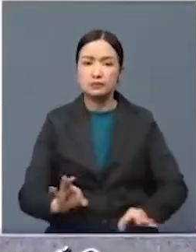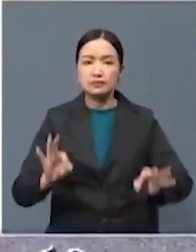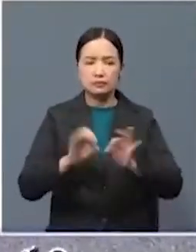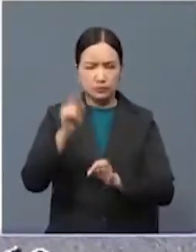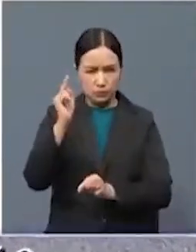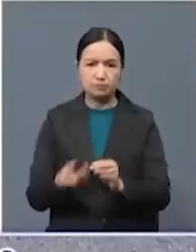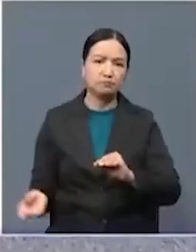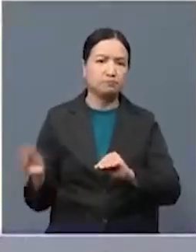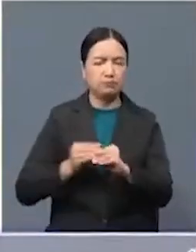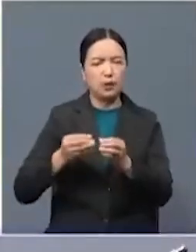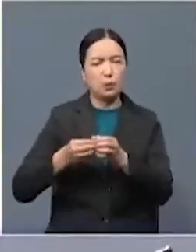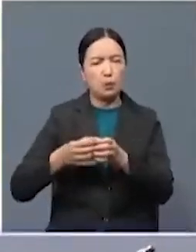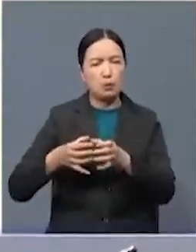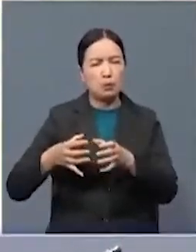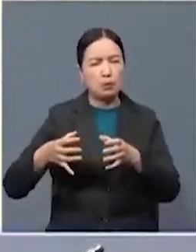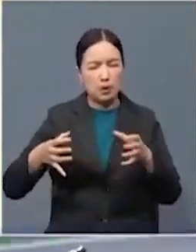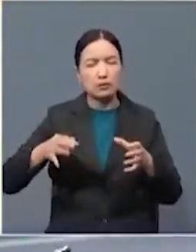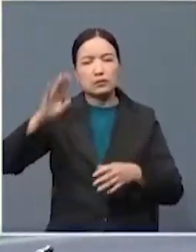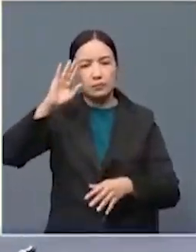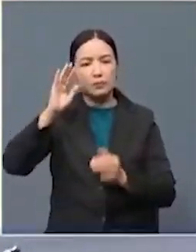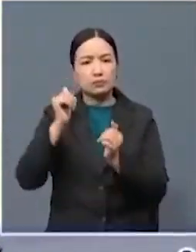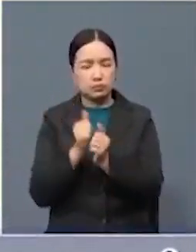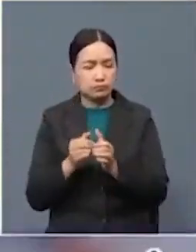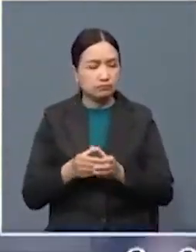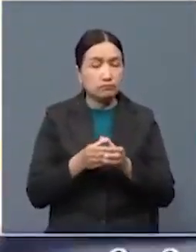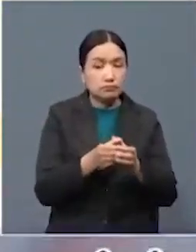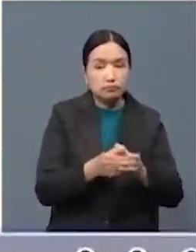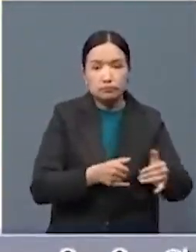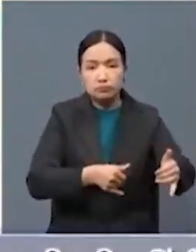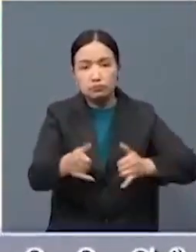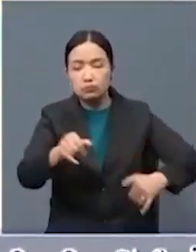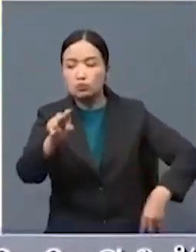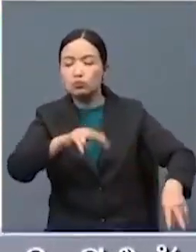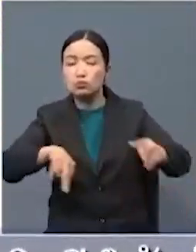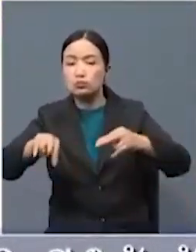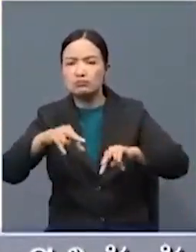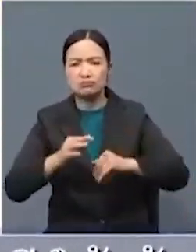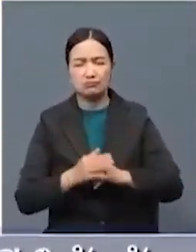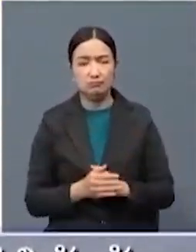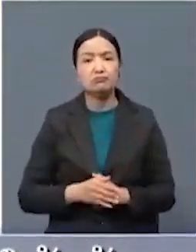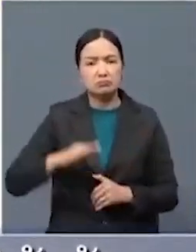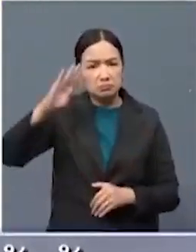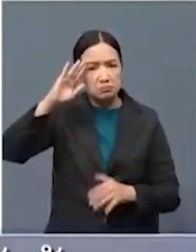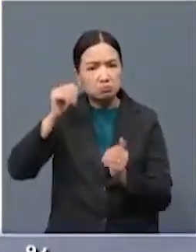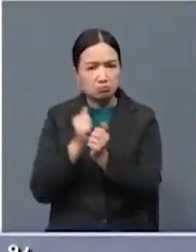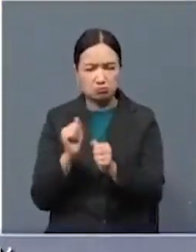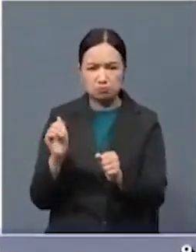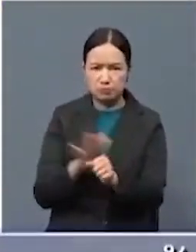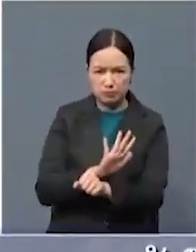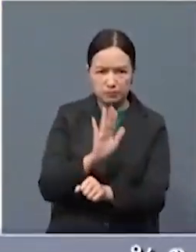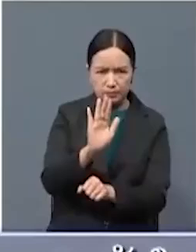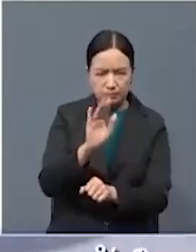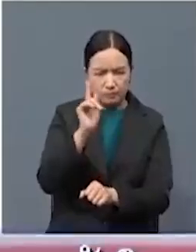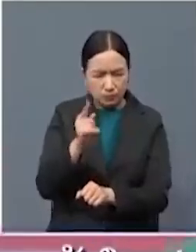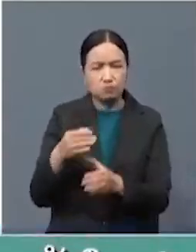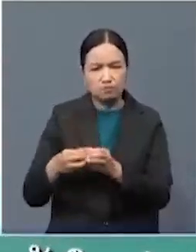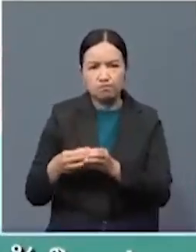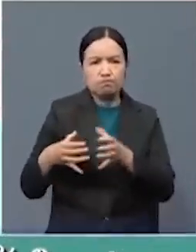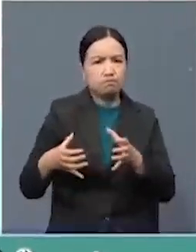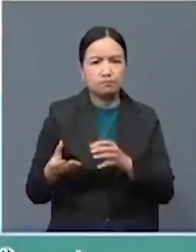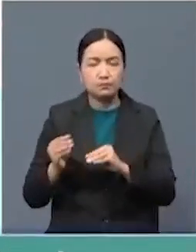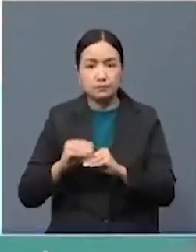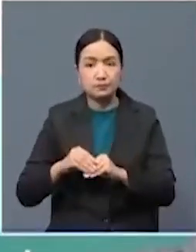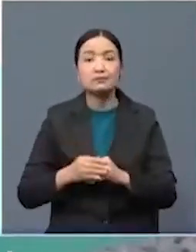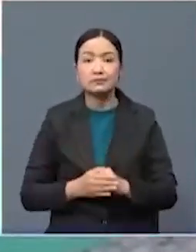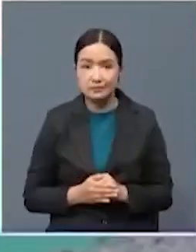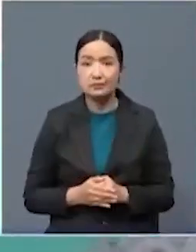เพิ่มกำลังตำรวจโดยเร็วที่สุดค่ะไม่ให้เกิดปัญหาเรื่องของการขาดกำลังตำรวจโดยหลังจากนี้นะคะยังจะ